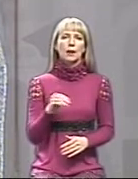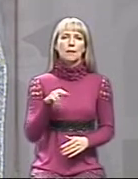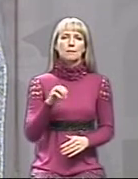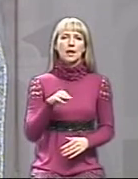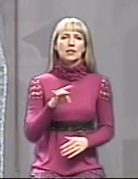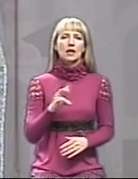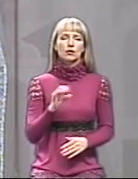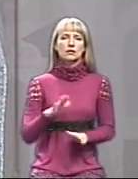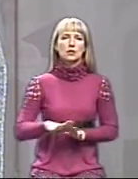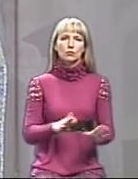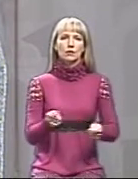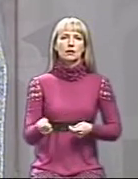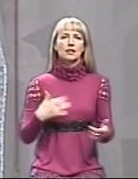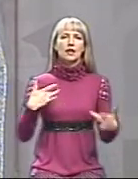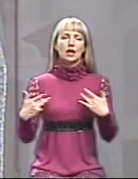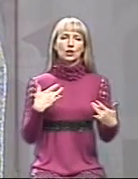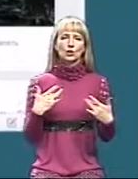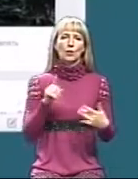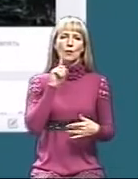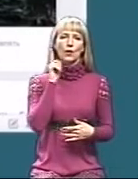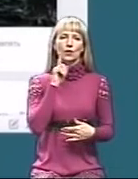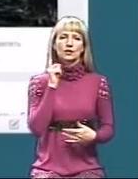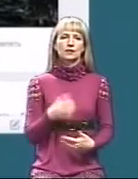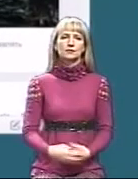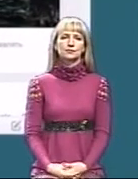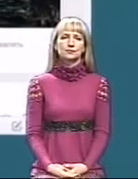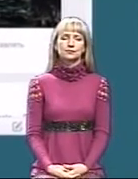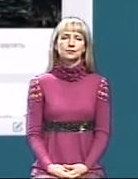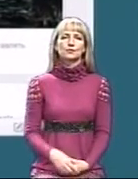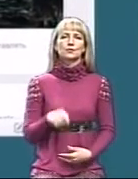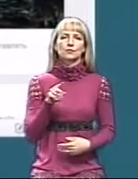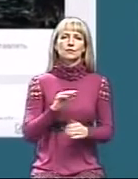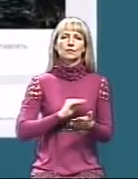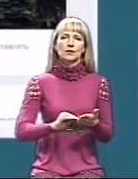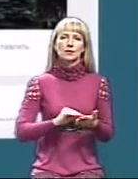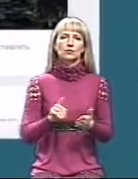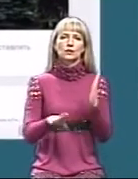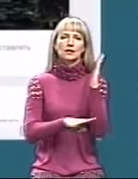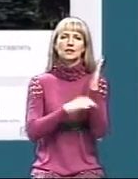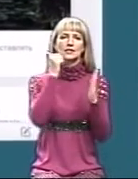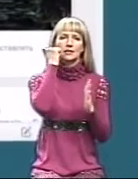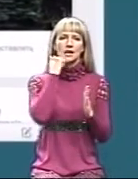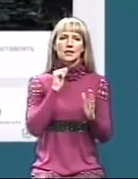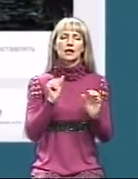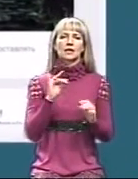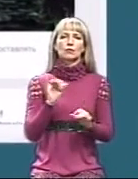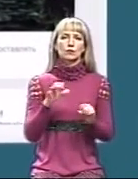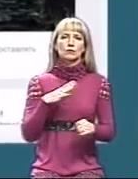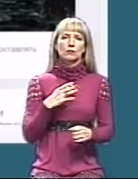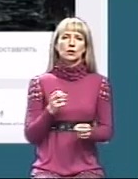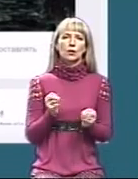заступниці керівника театру молоді. У ньому йшлось про те, що дерево старе і може нести небезпеку